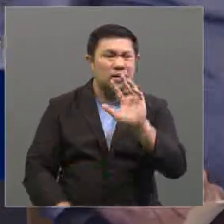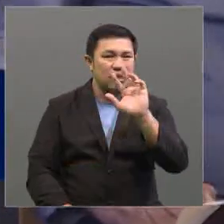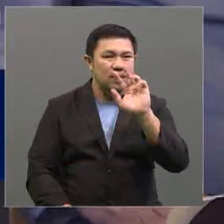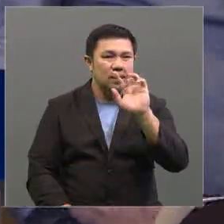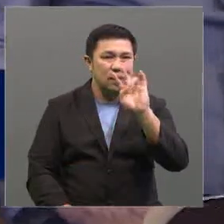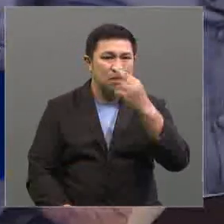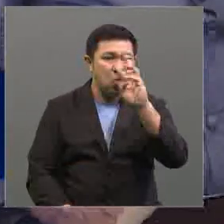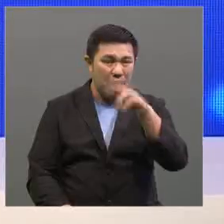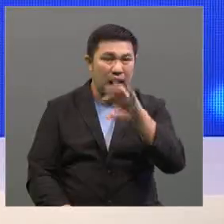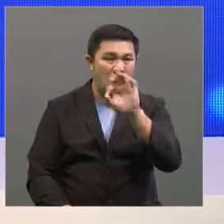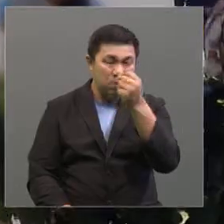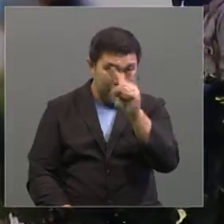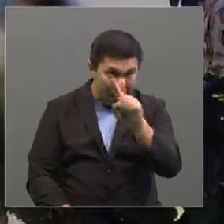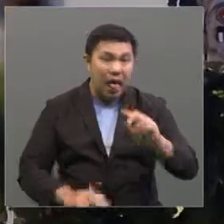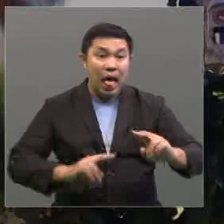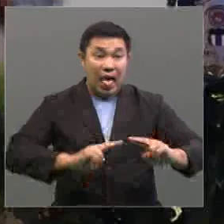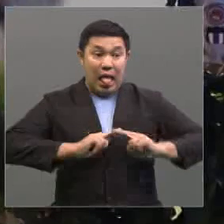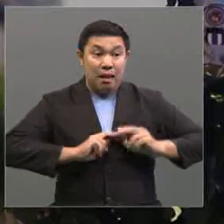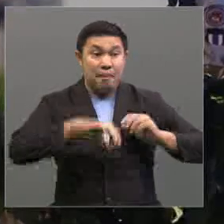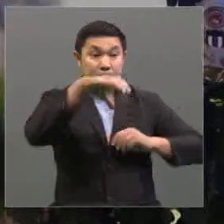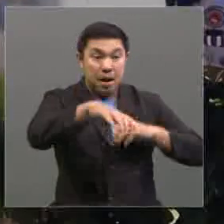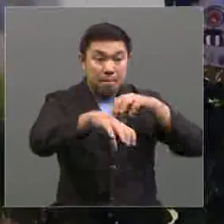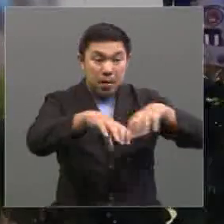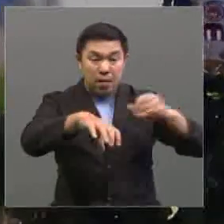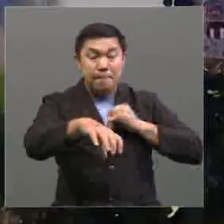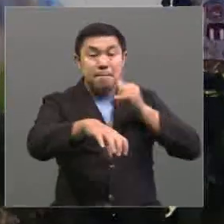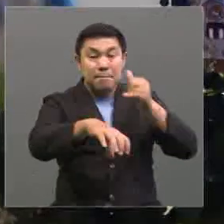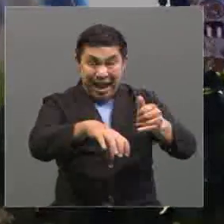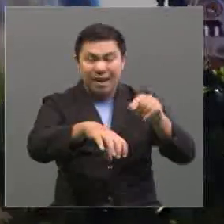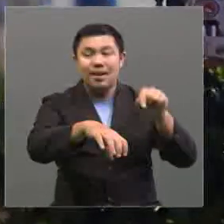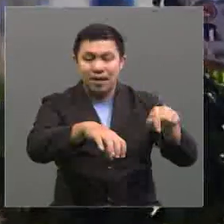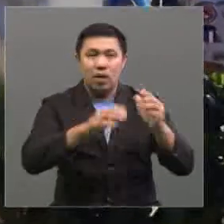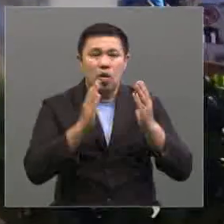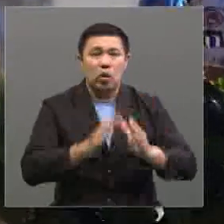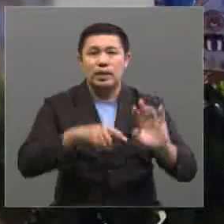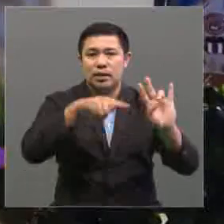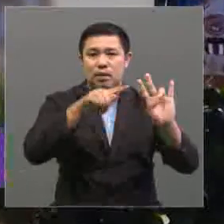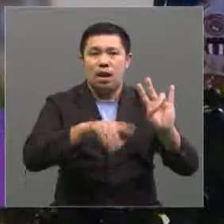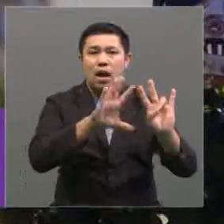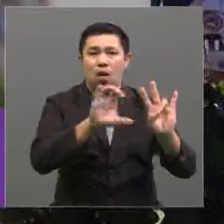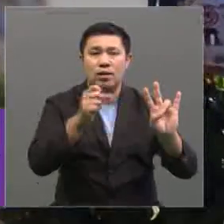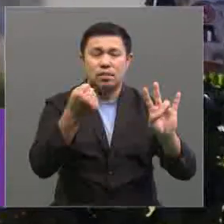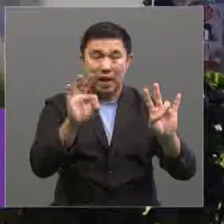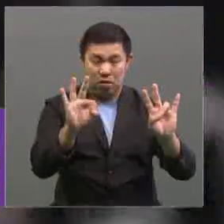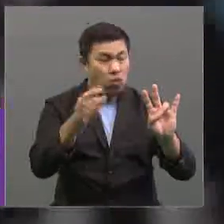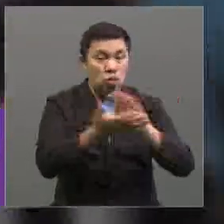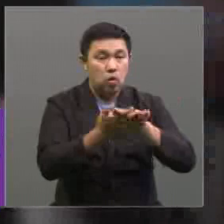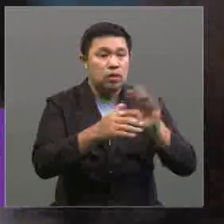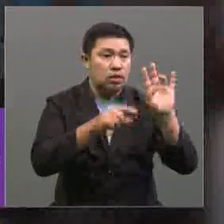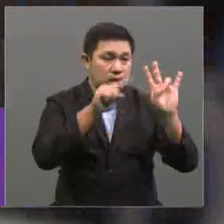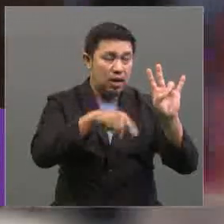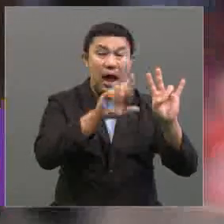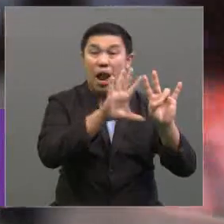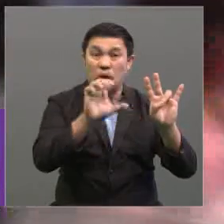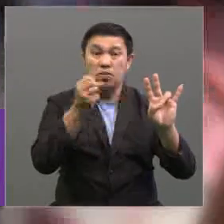7691คนและการลงทะเบียนณศูนย์อำนวยการแก้ไขหนี้นอกระบบ 7,500คนรวม